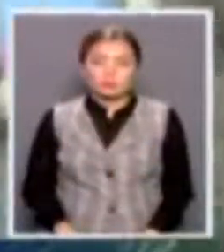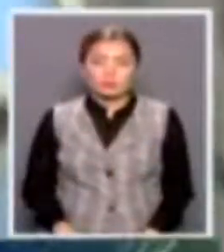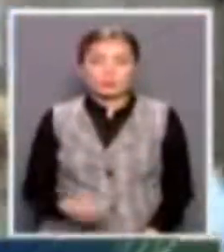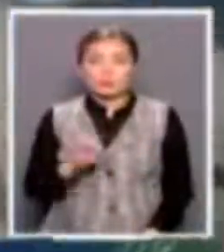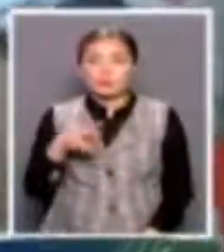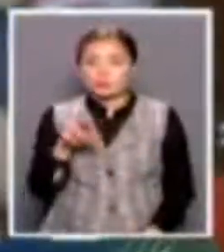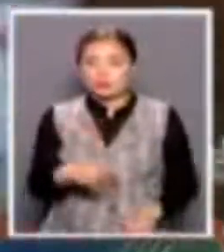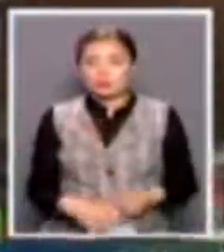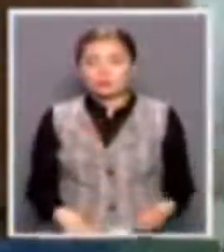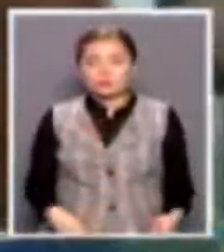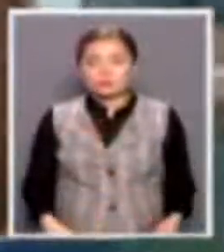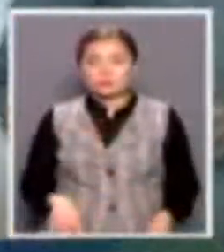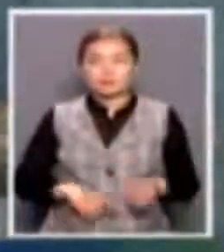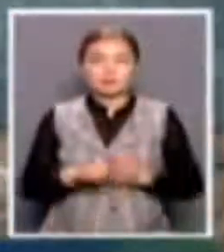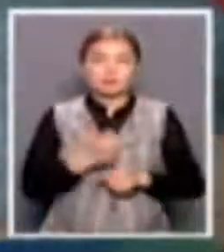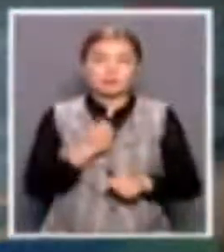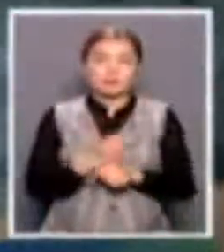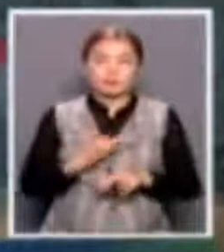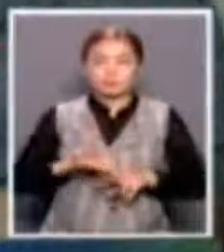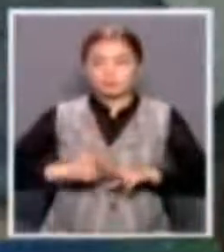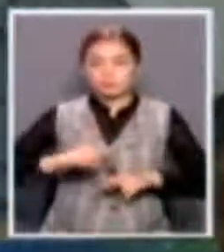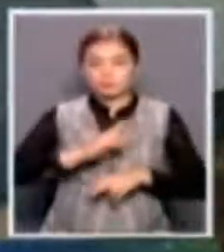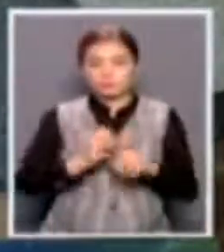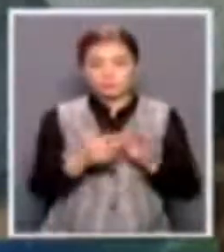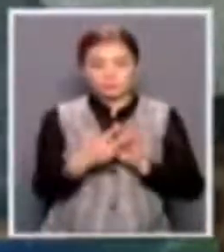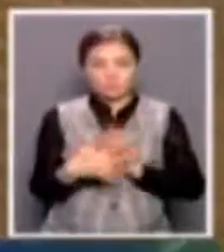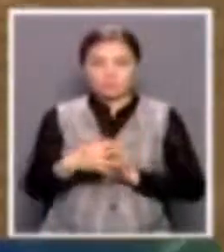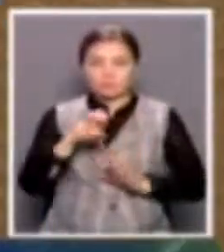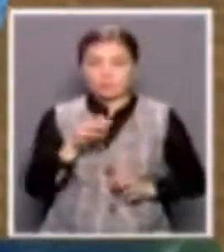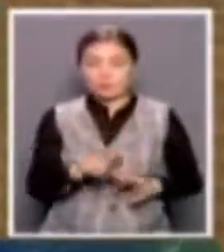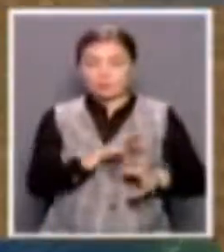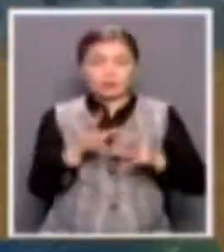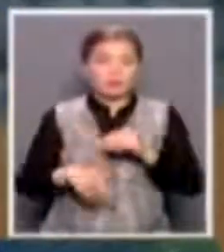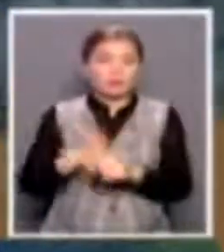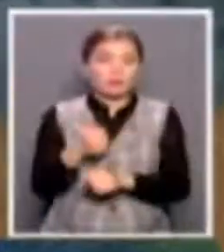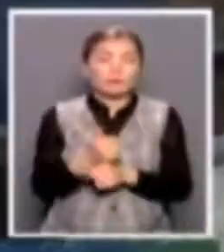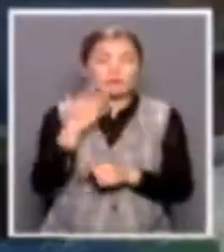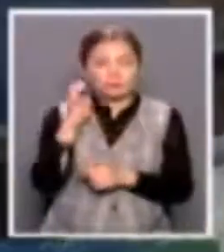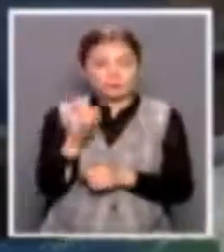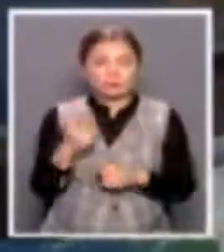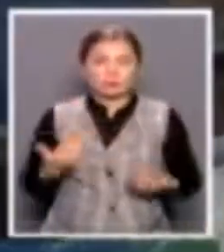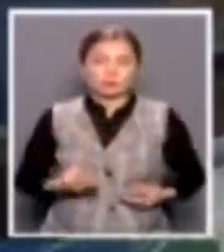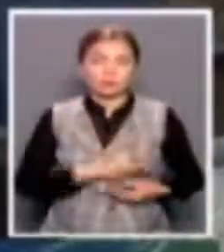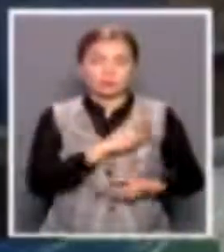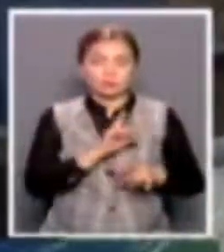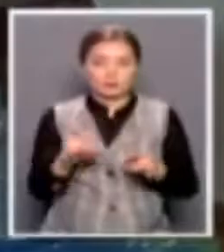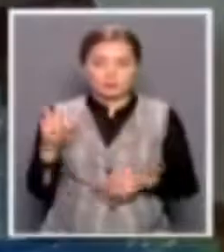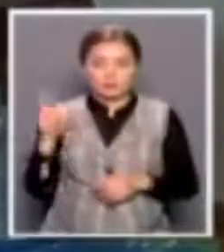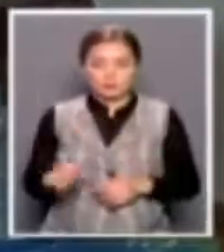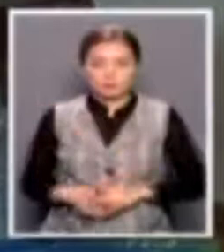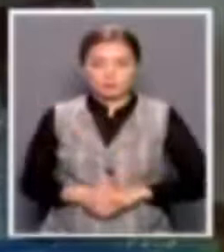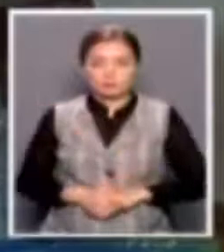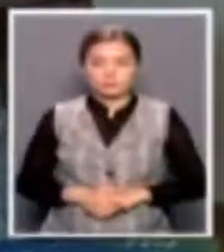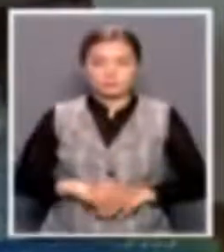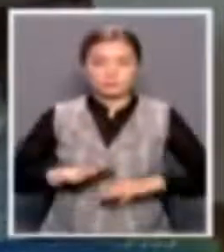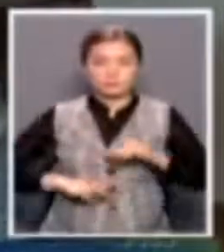Жания Есиркенгызы начала заниматься этим видом искусства в возрасте 50 лет. Главное, чтобы было желание, говорит она. Это